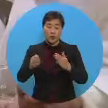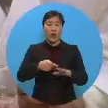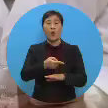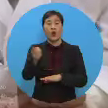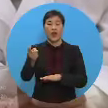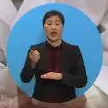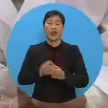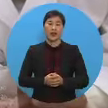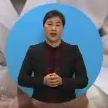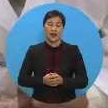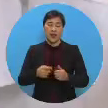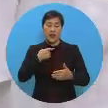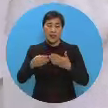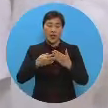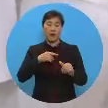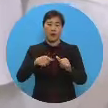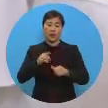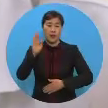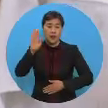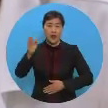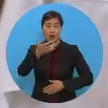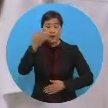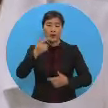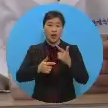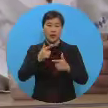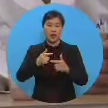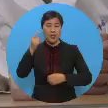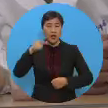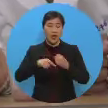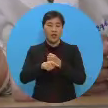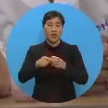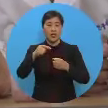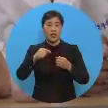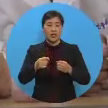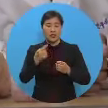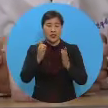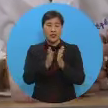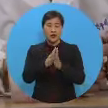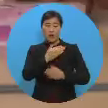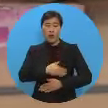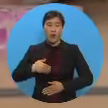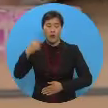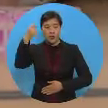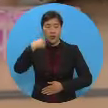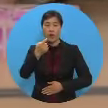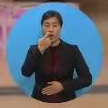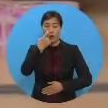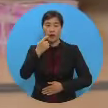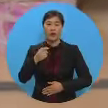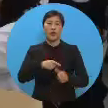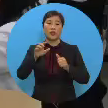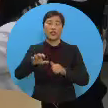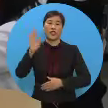벗어난 과학체험교실. 미래 꿈나무들이 과학의 원리를 몸으로 느끼는 산교육장이 되고 있습니다. 생명의